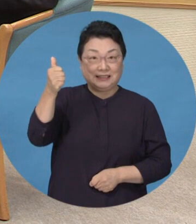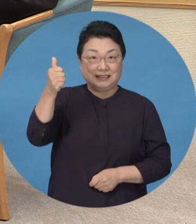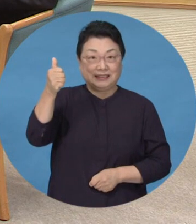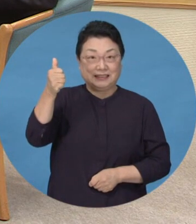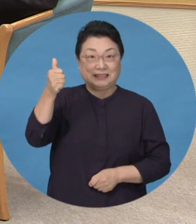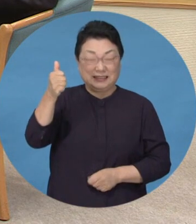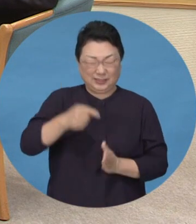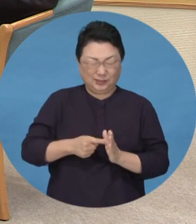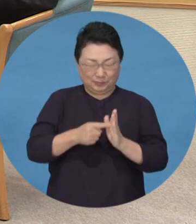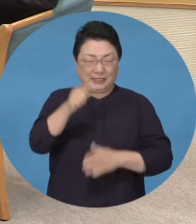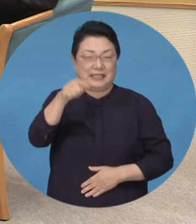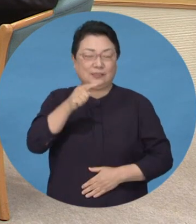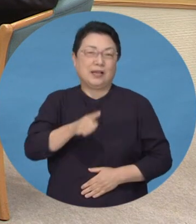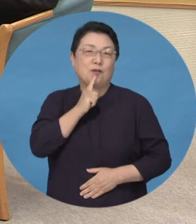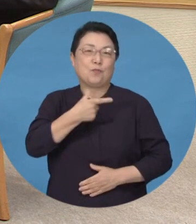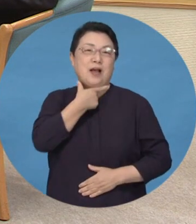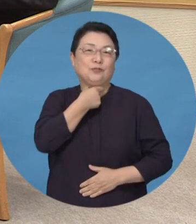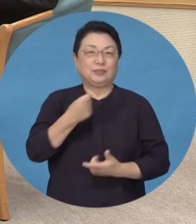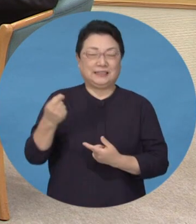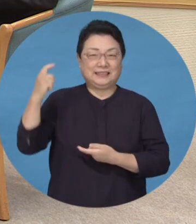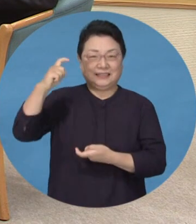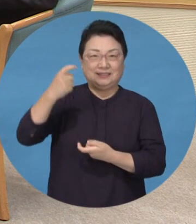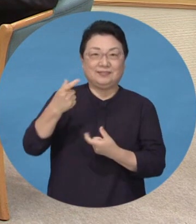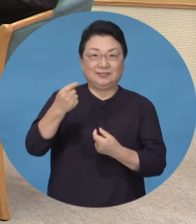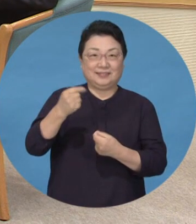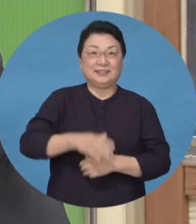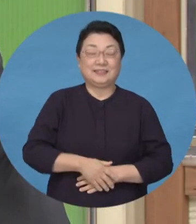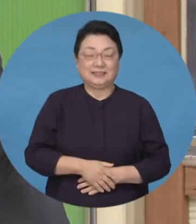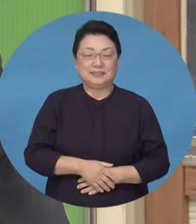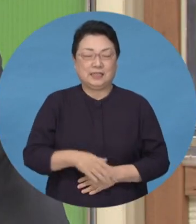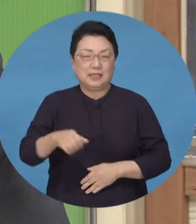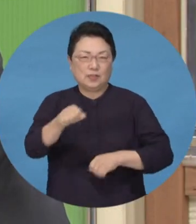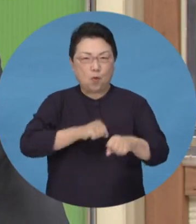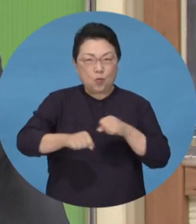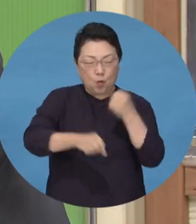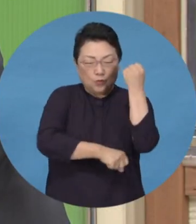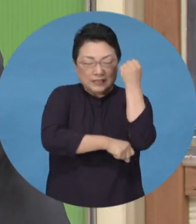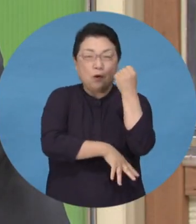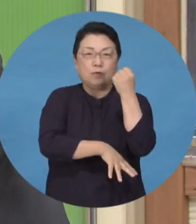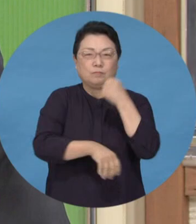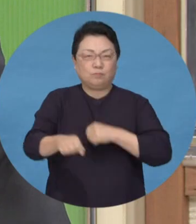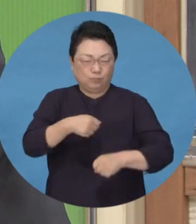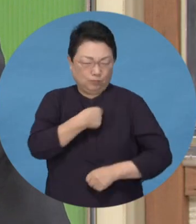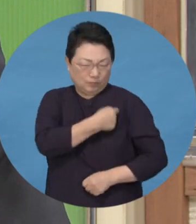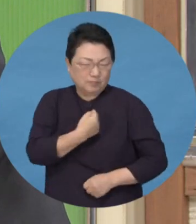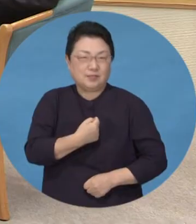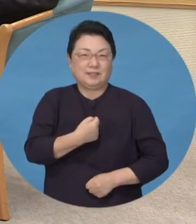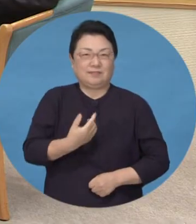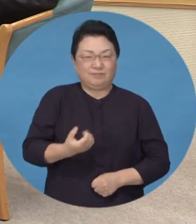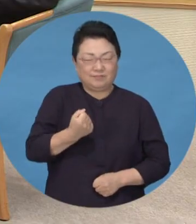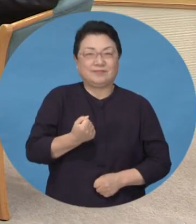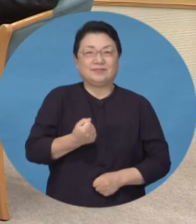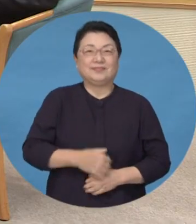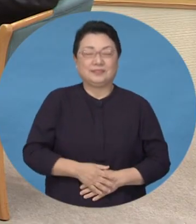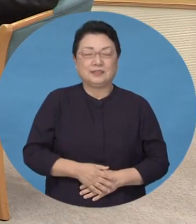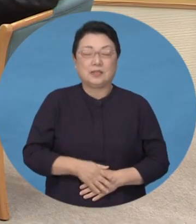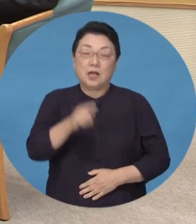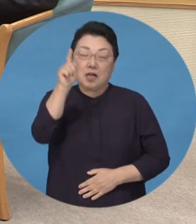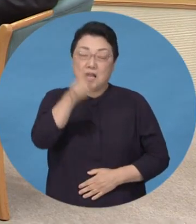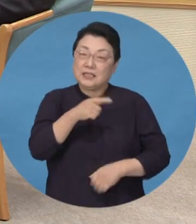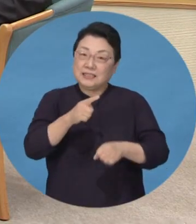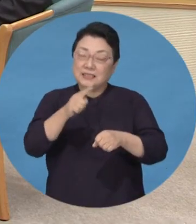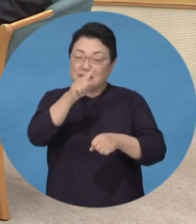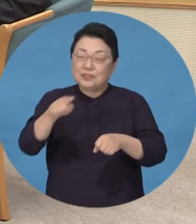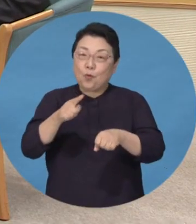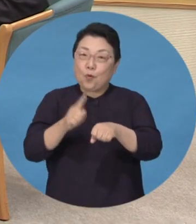使っていて彼の行動の原理でもあったというふうに伺っています知事のお人柄もちょっと